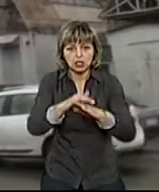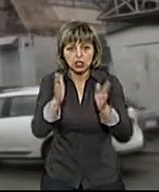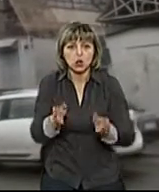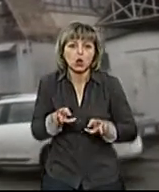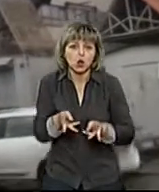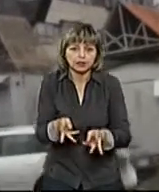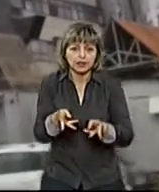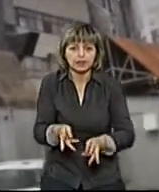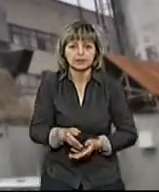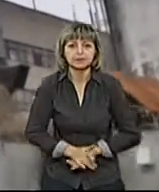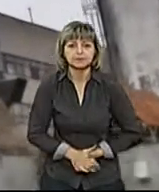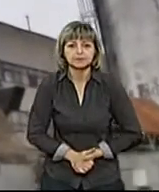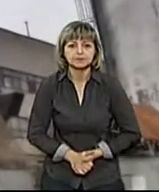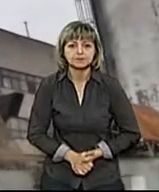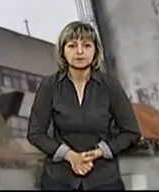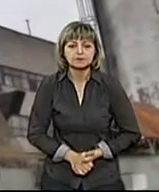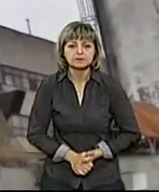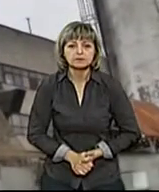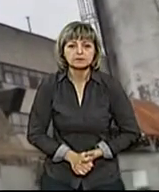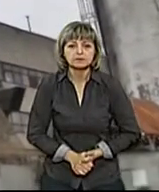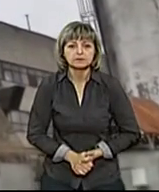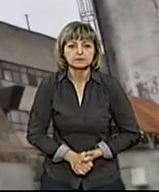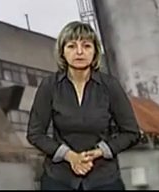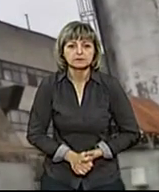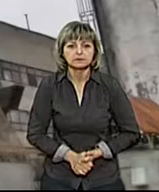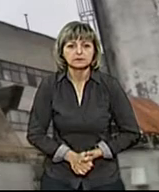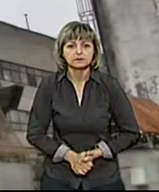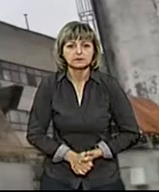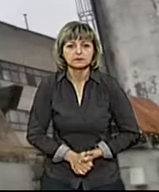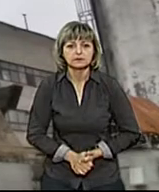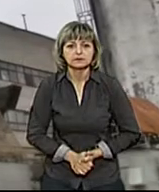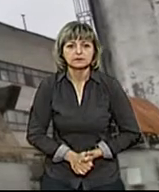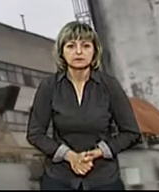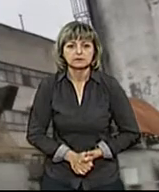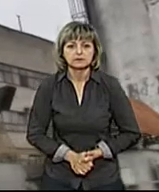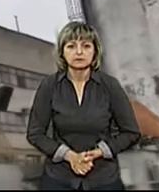Хижун. Оксана Ювпак, Валерій Фетисов. Новини на Суспільному. Луцьк.